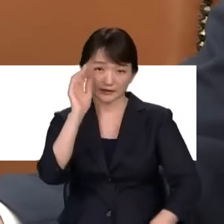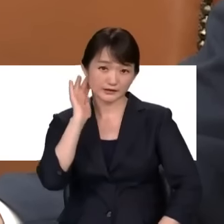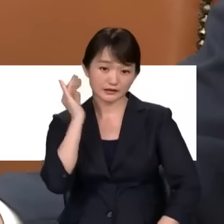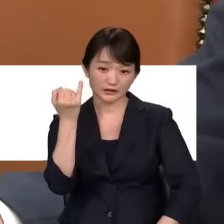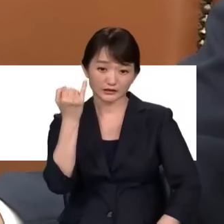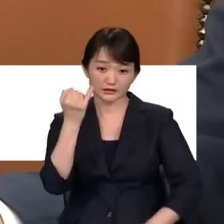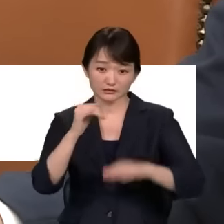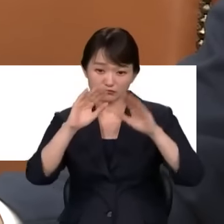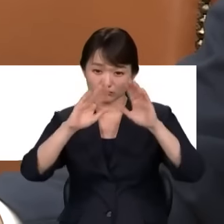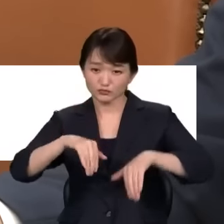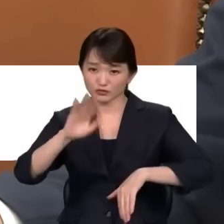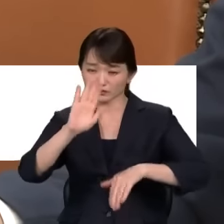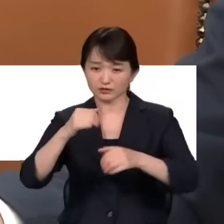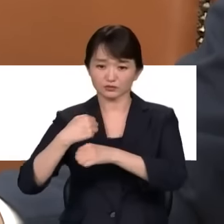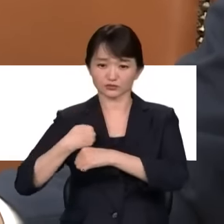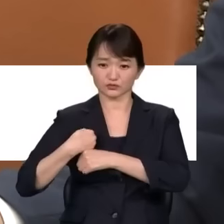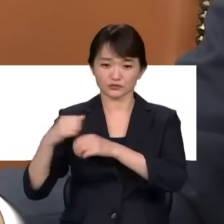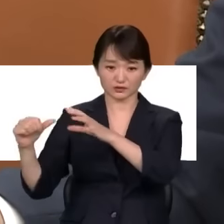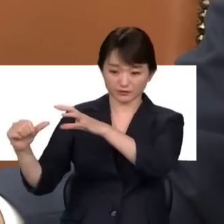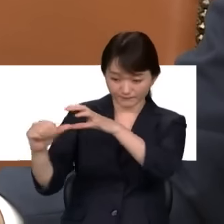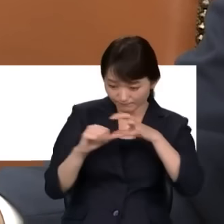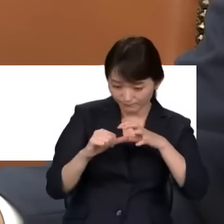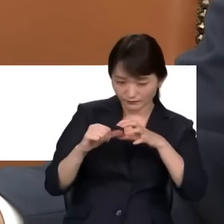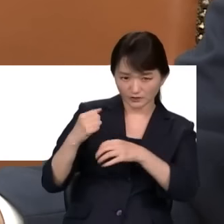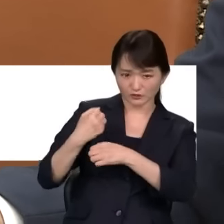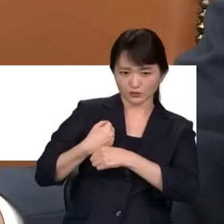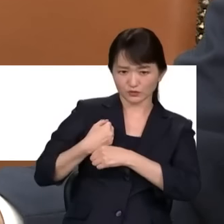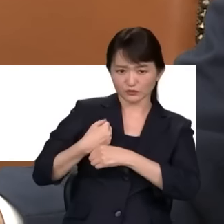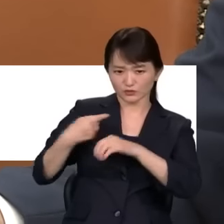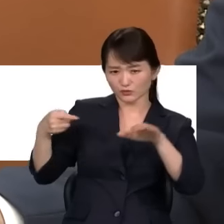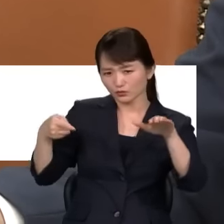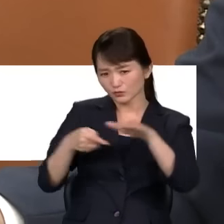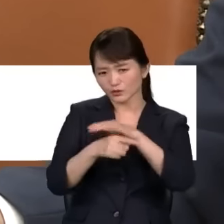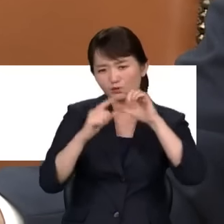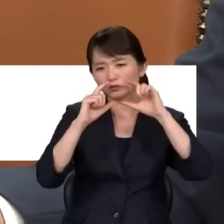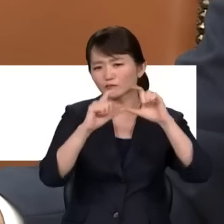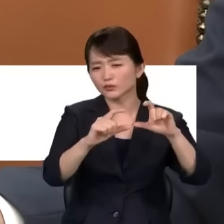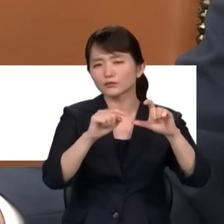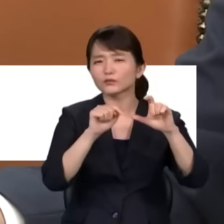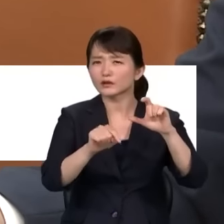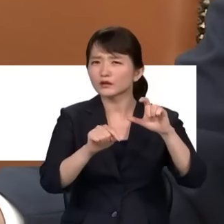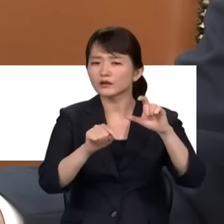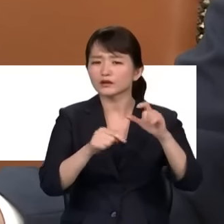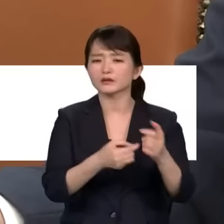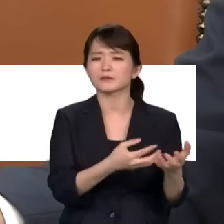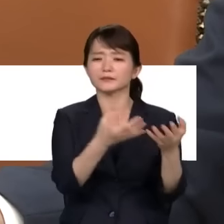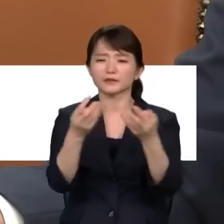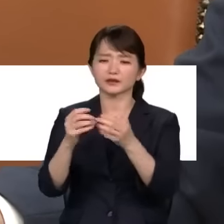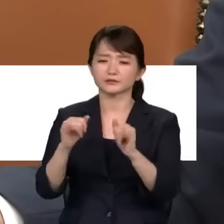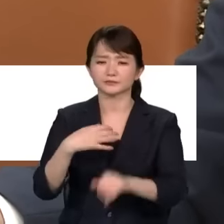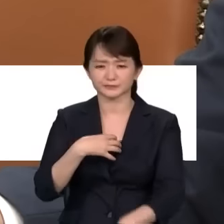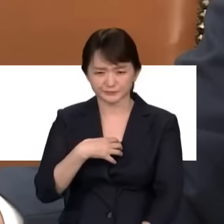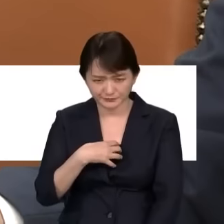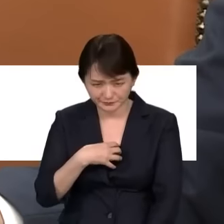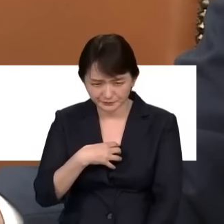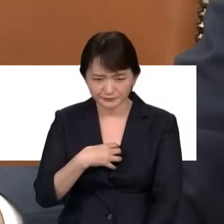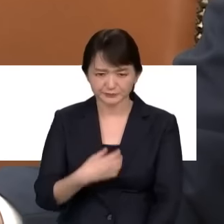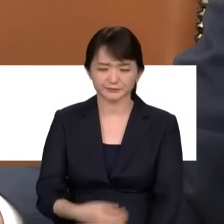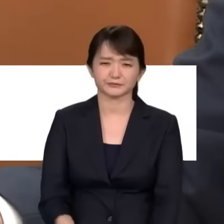무너지지 않고 군을 동원해 계엄령을 선포하는 건 아닌지 많은 국민들이